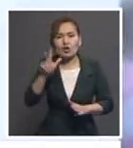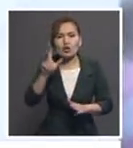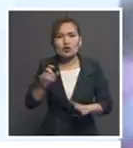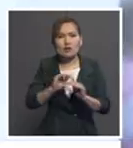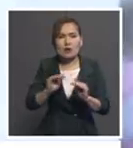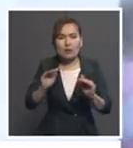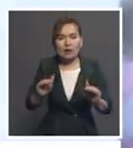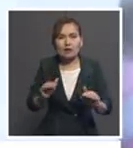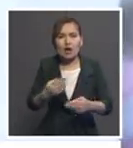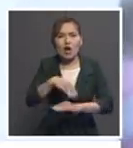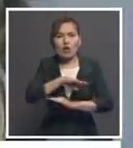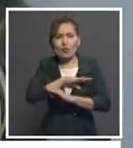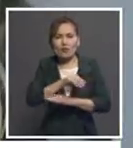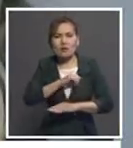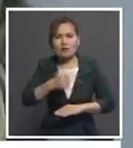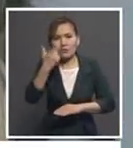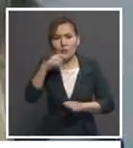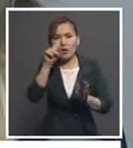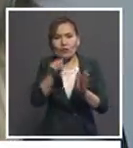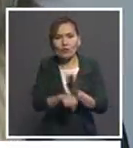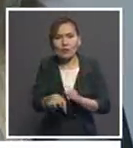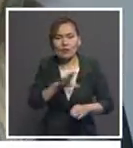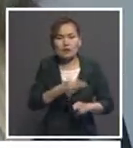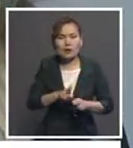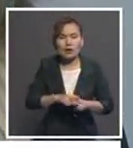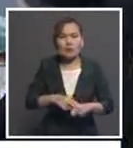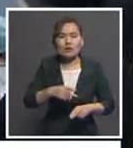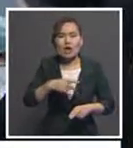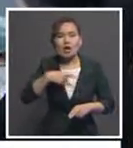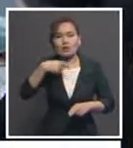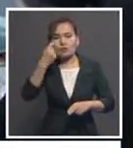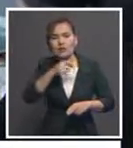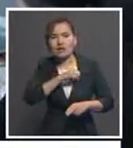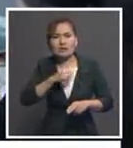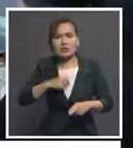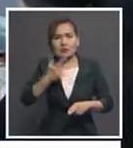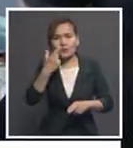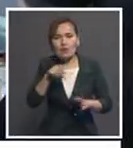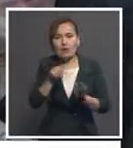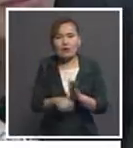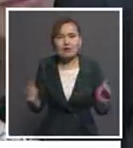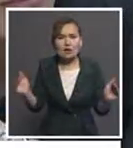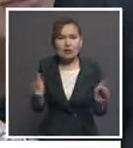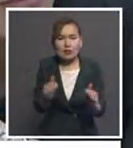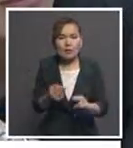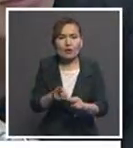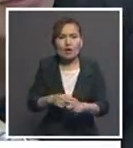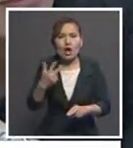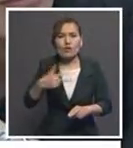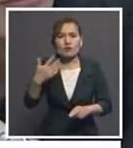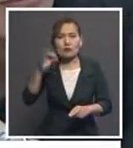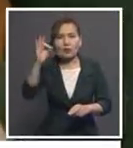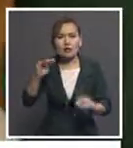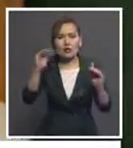бала қыршын кеткен. Сол тұста жасөспірімдер суицидінің алдын алу жобасы әзірленді. Соның нәтижесінде суицид жасауға асыққандардың саны